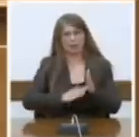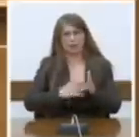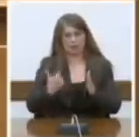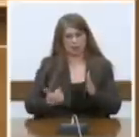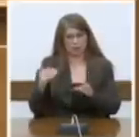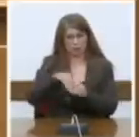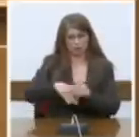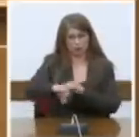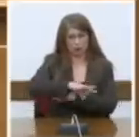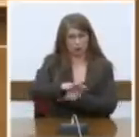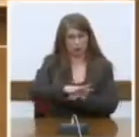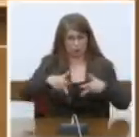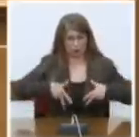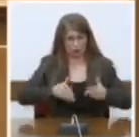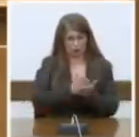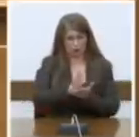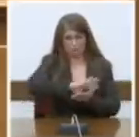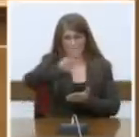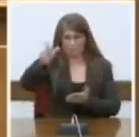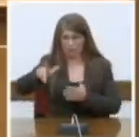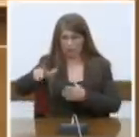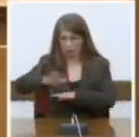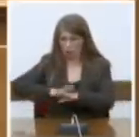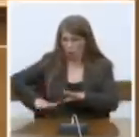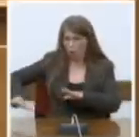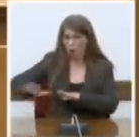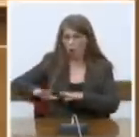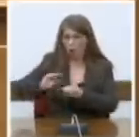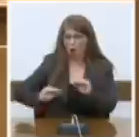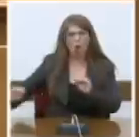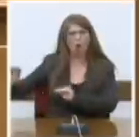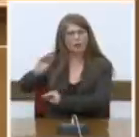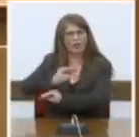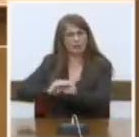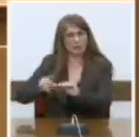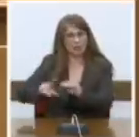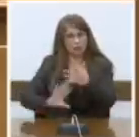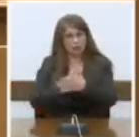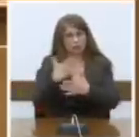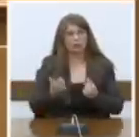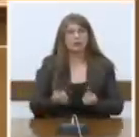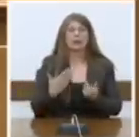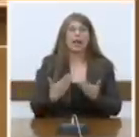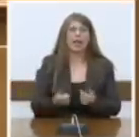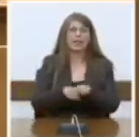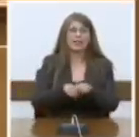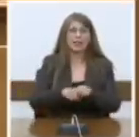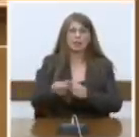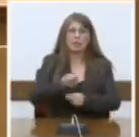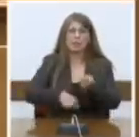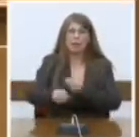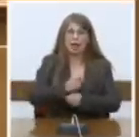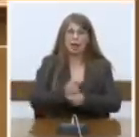σε όλα τα επίπεδα, από το κράτος δικαίου μέχρι τη χωροταξία, και η ευημερία να αφορά μια αγορά που είναι πλουραλιστική και όχι